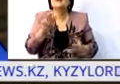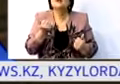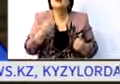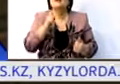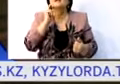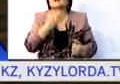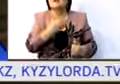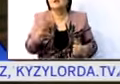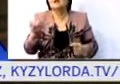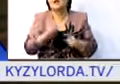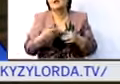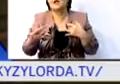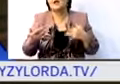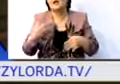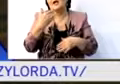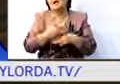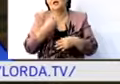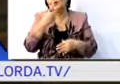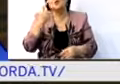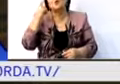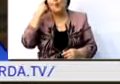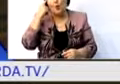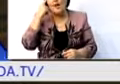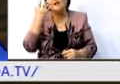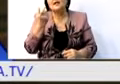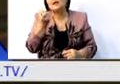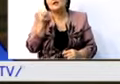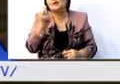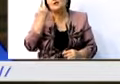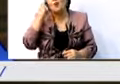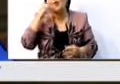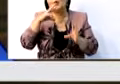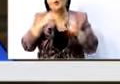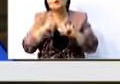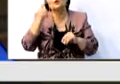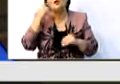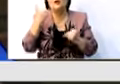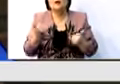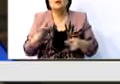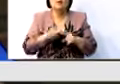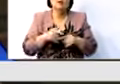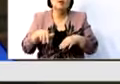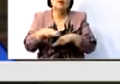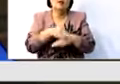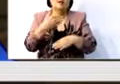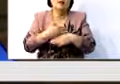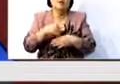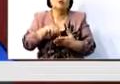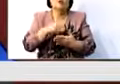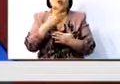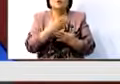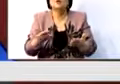жастар жағы осы спектакльді көргеннен кейін ойланса, кішкене ой түйсе деген оймен қазір соны біз халыққа көрсетейік деп